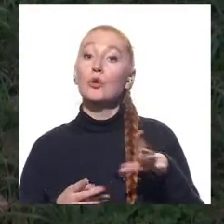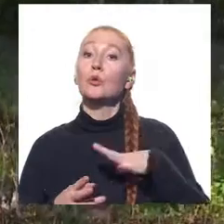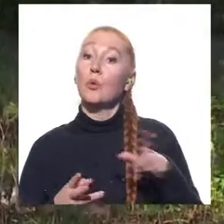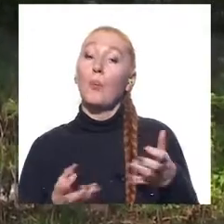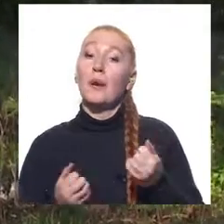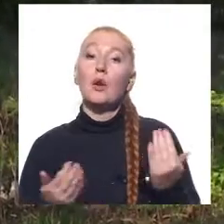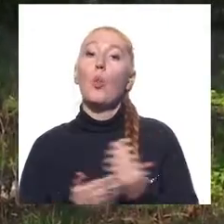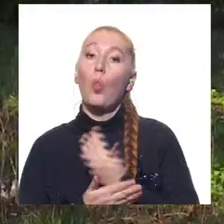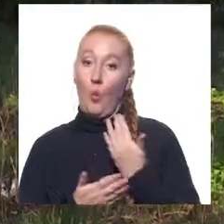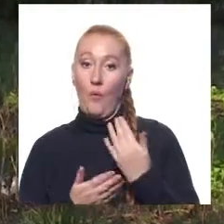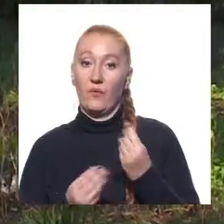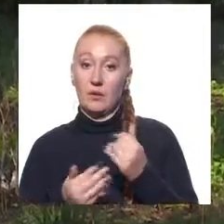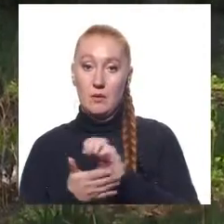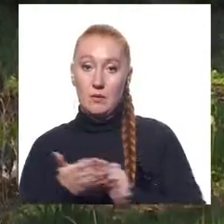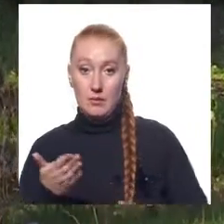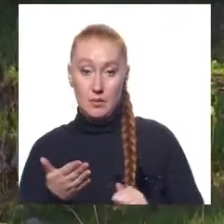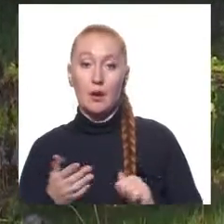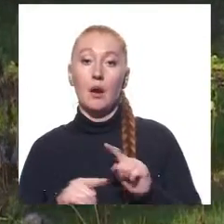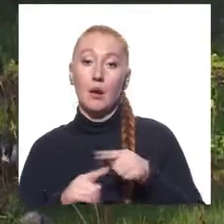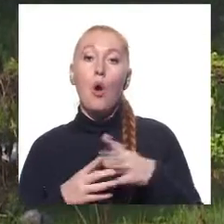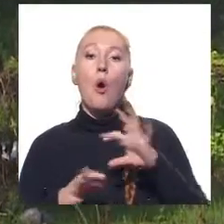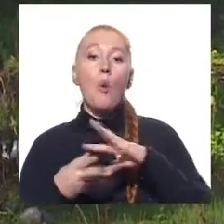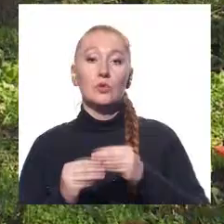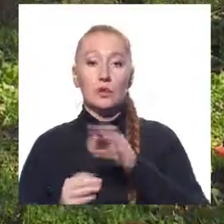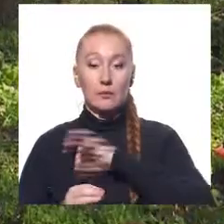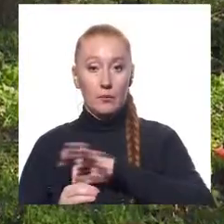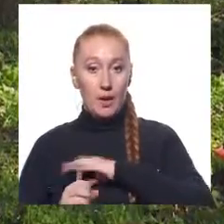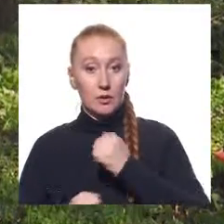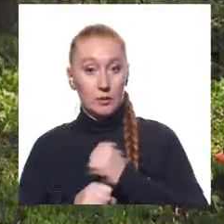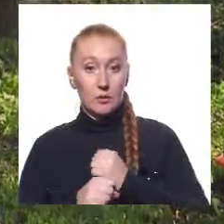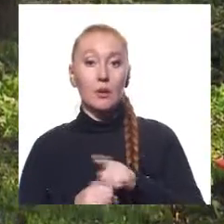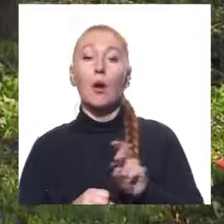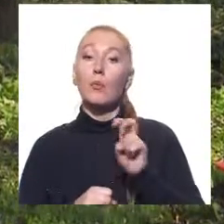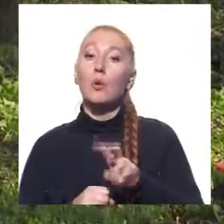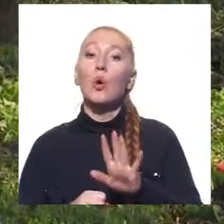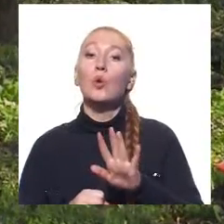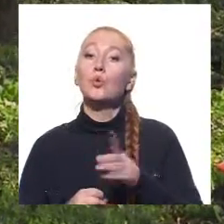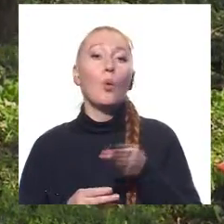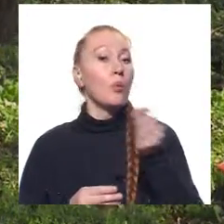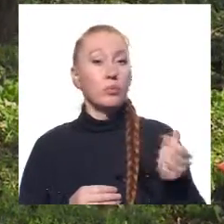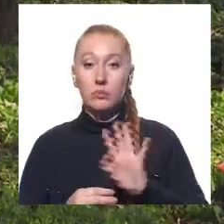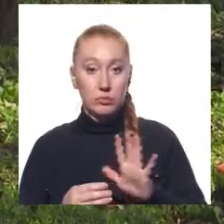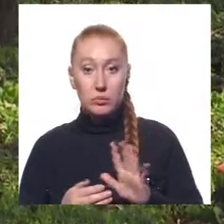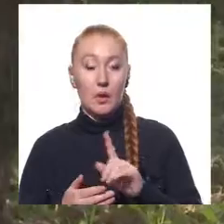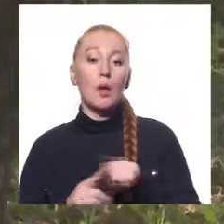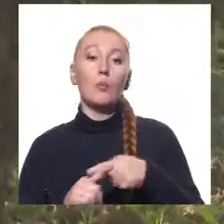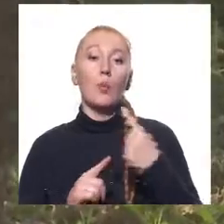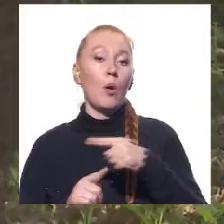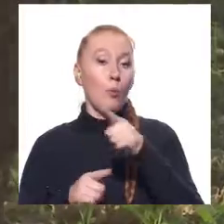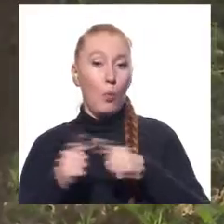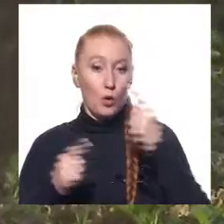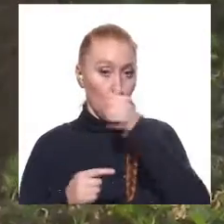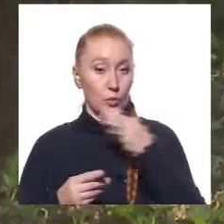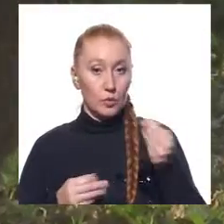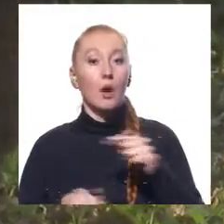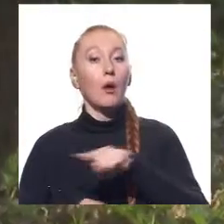дитини прийняли новий вид стягнення аліментів – суспільно-корисні роботи. На них потрапляють ті, хто не сплачував аліменти хоча б півроку.